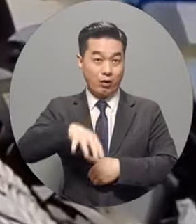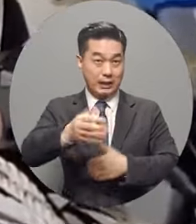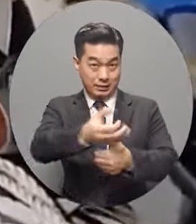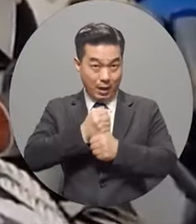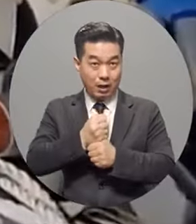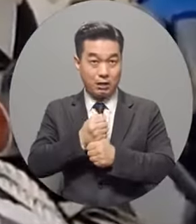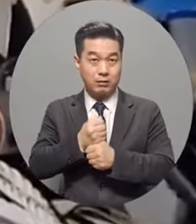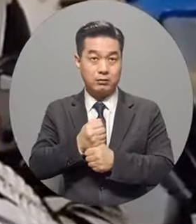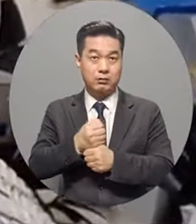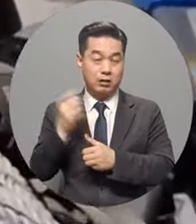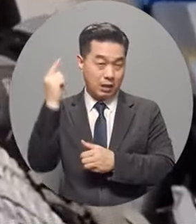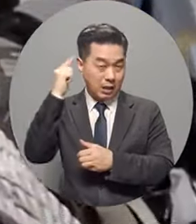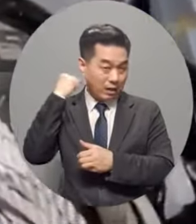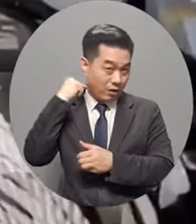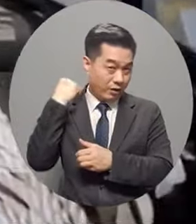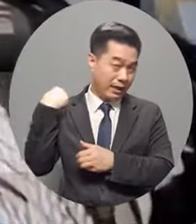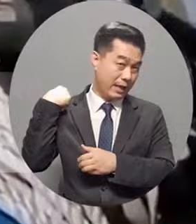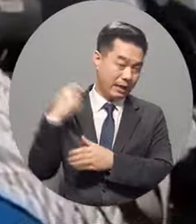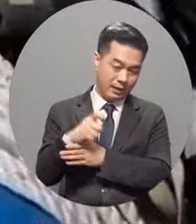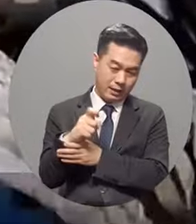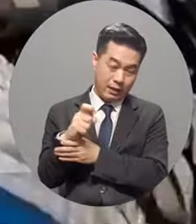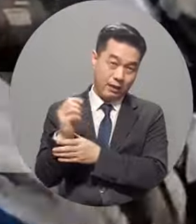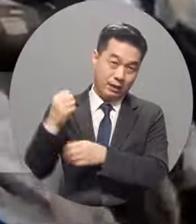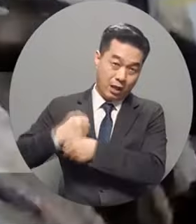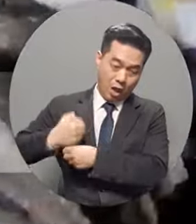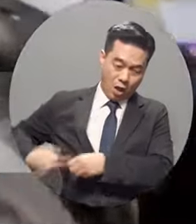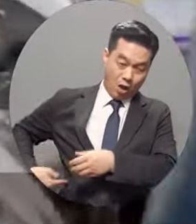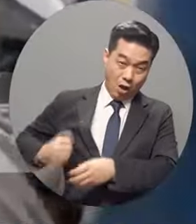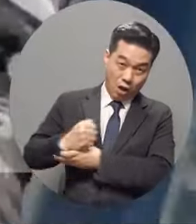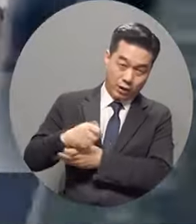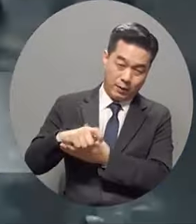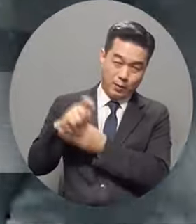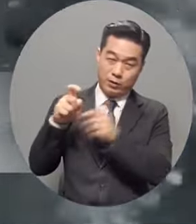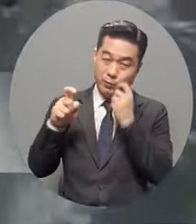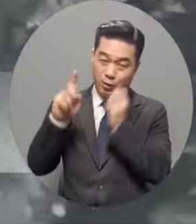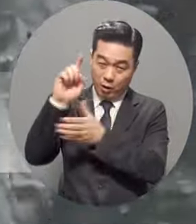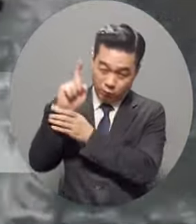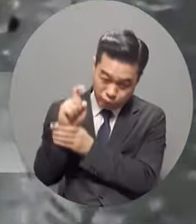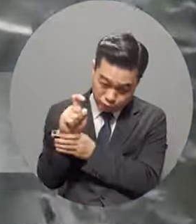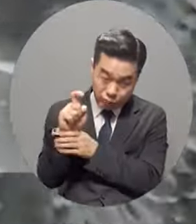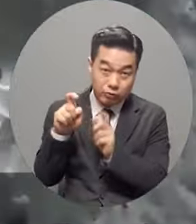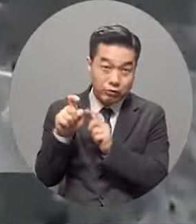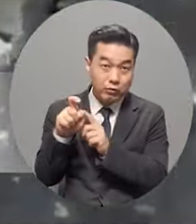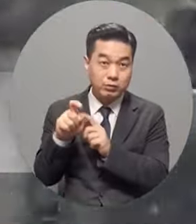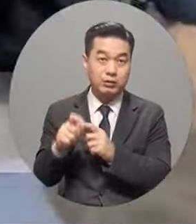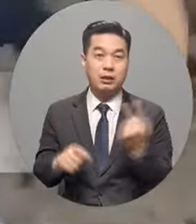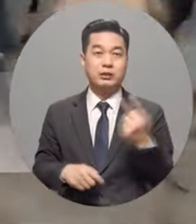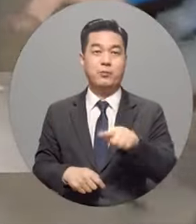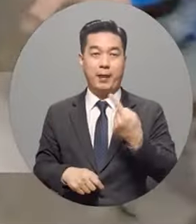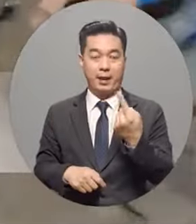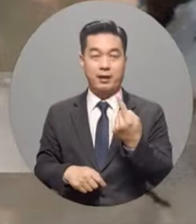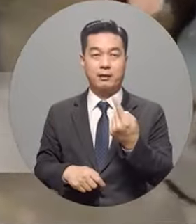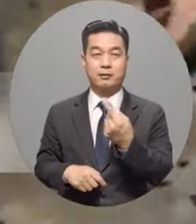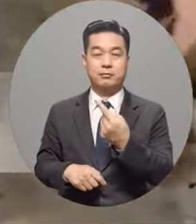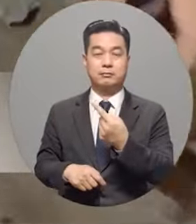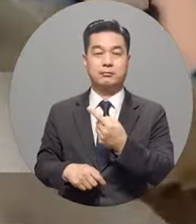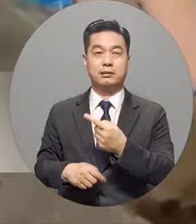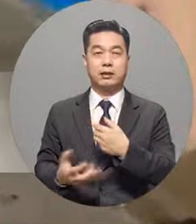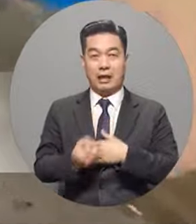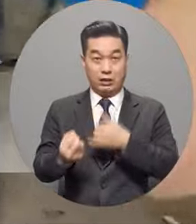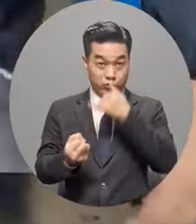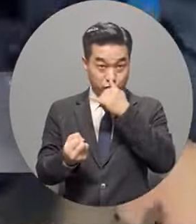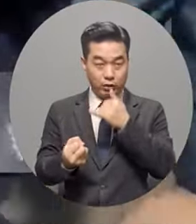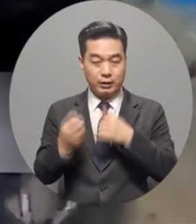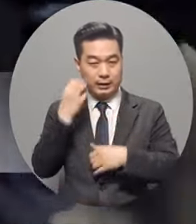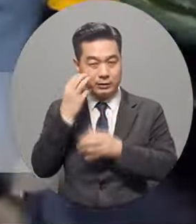못할 정도로 높이가 낮은 창고에 숨어있던 이 남성은 도피 자금 1,100여만 원을 갖고 있었습니다. 수사를 피해 석 달간